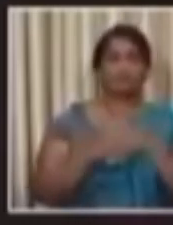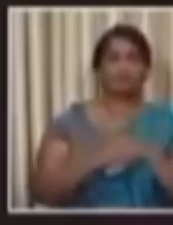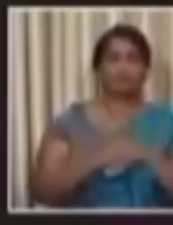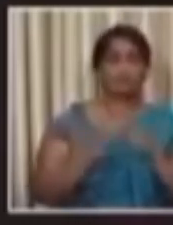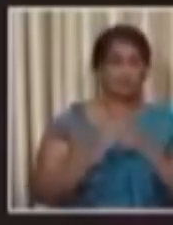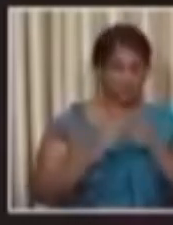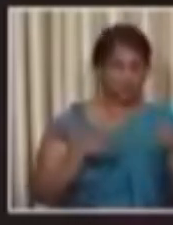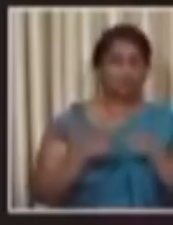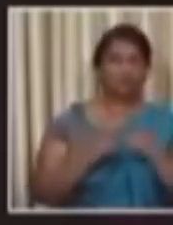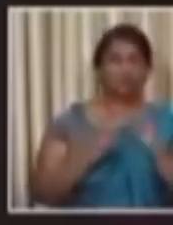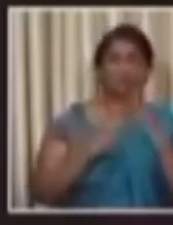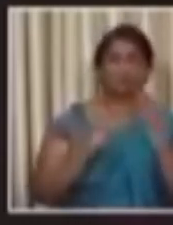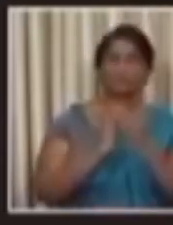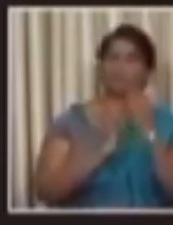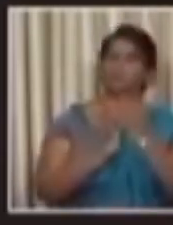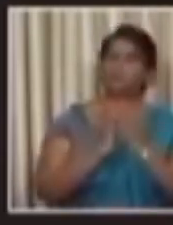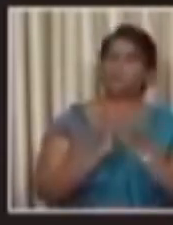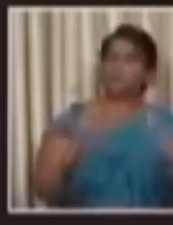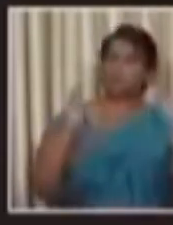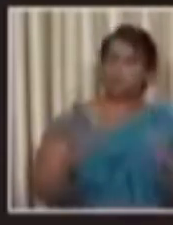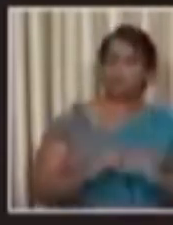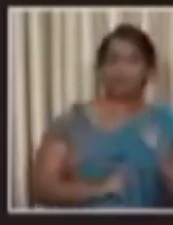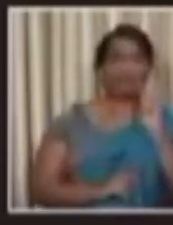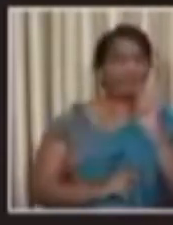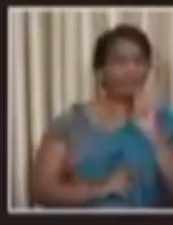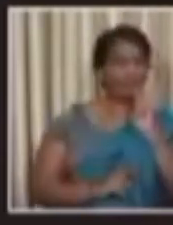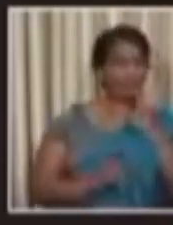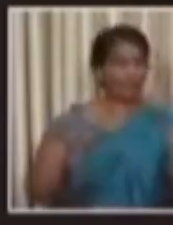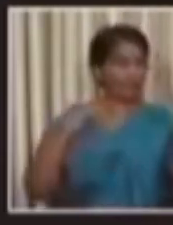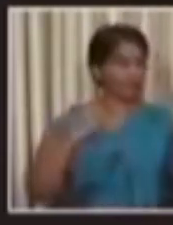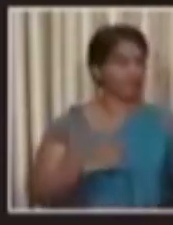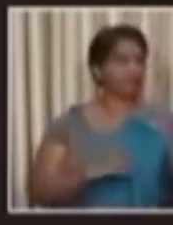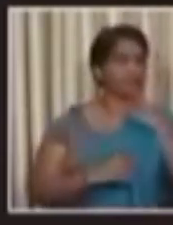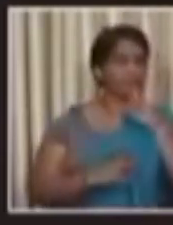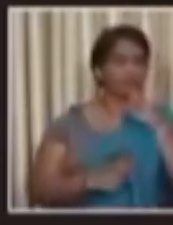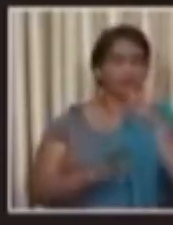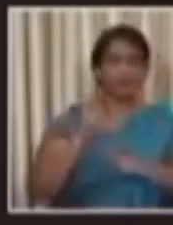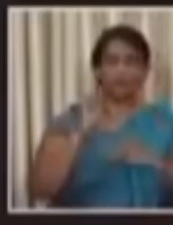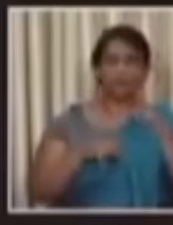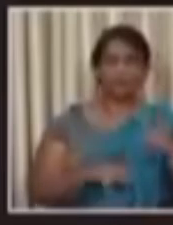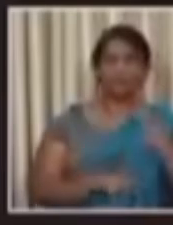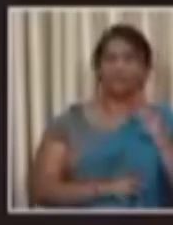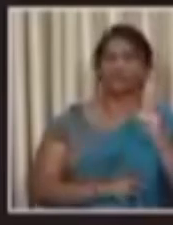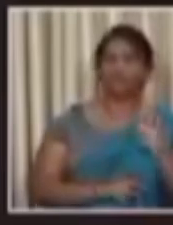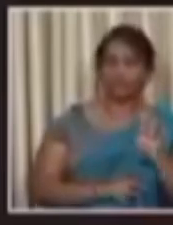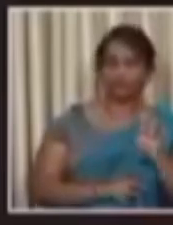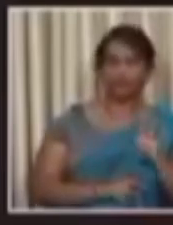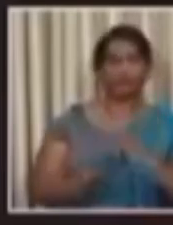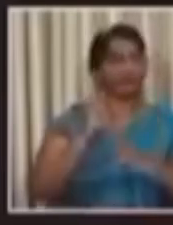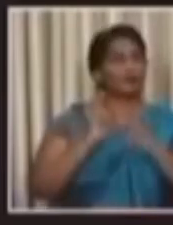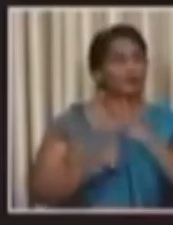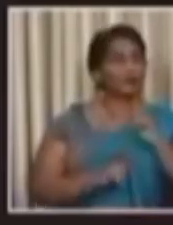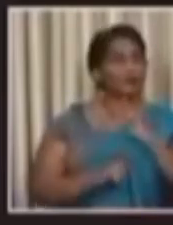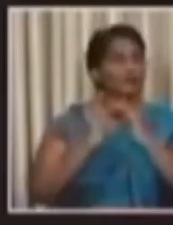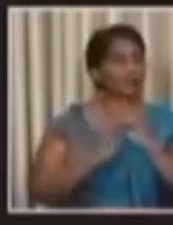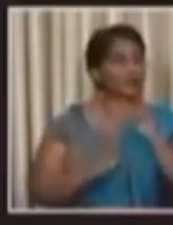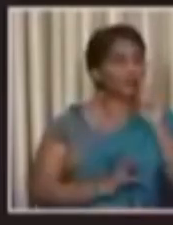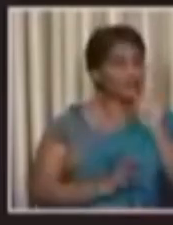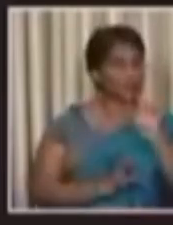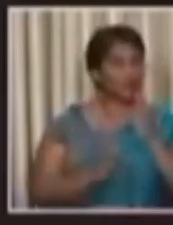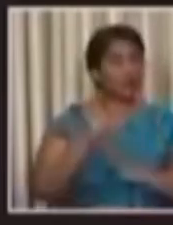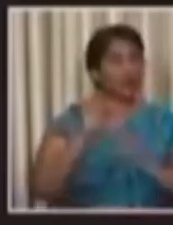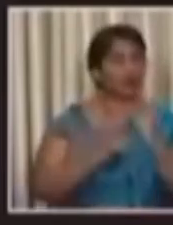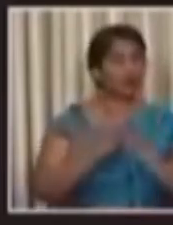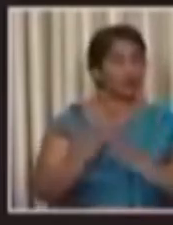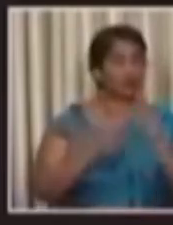කිව්ව විදිහටම ප්‍රතිපත්තිය සීමා කළා. 25යි සීමාව කියලා කිව්වා. ඒක දැනට 24යි. හැබැයි අමාත්‍යංශ 24යි වුණාට